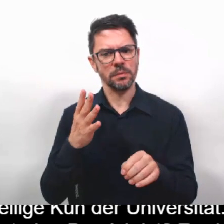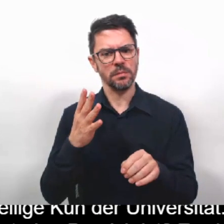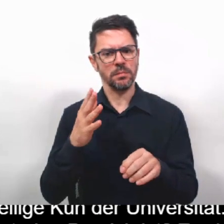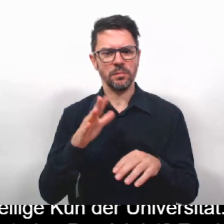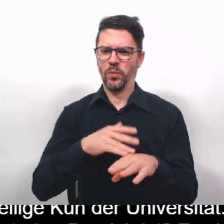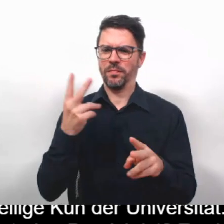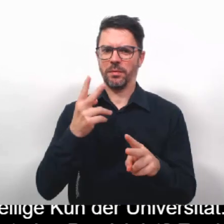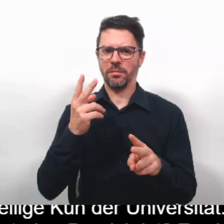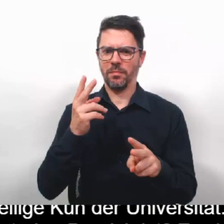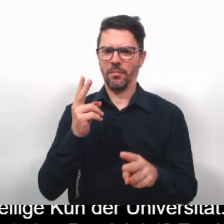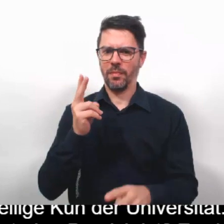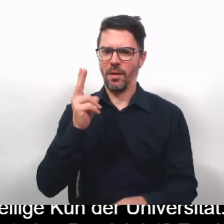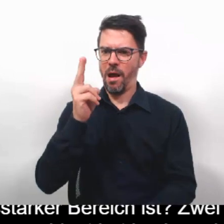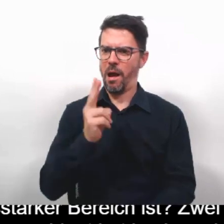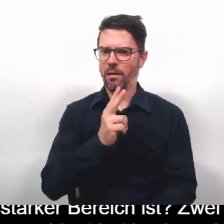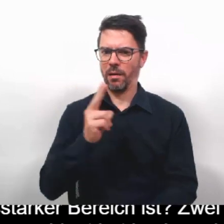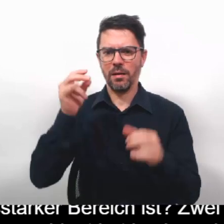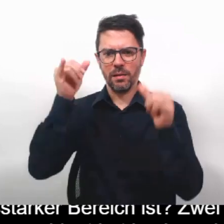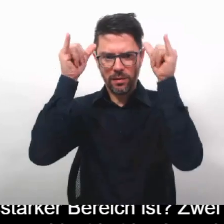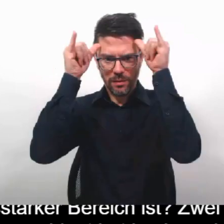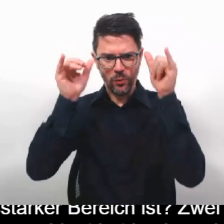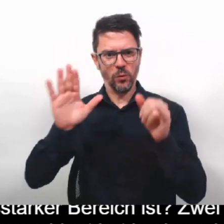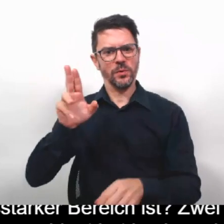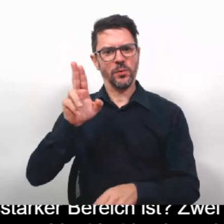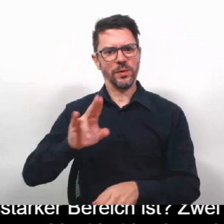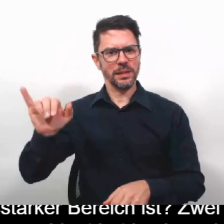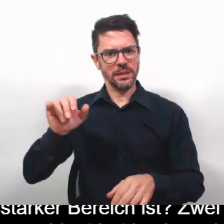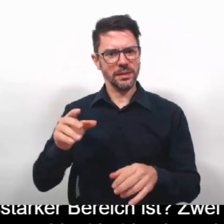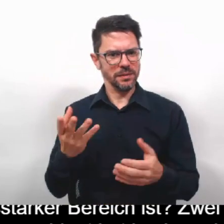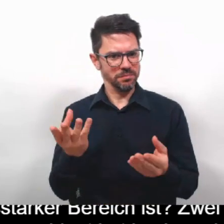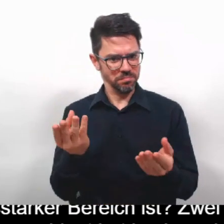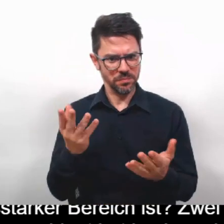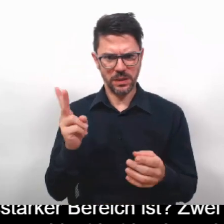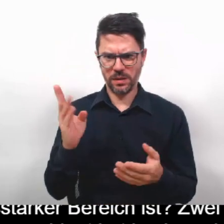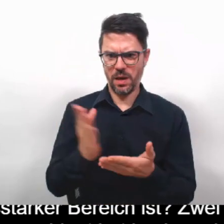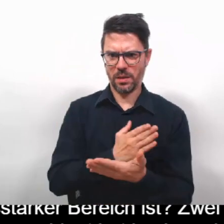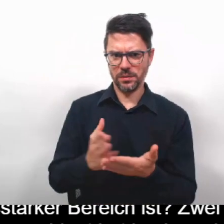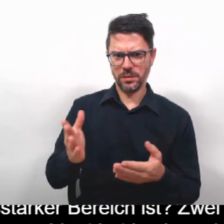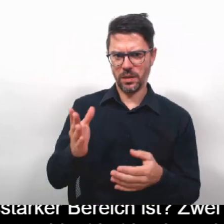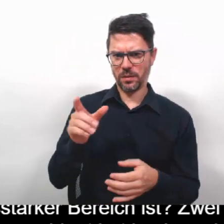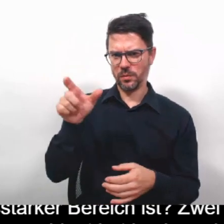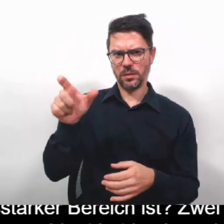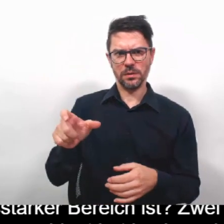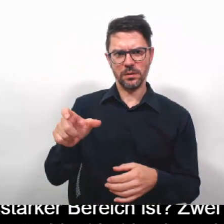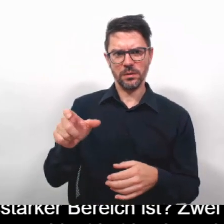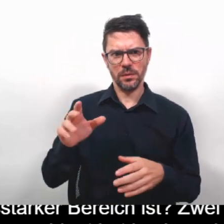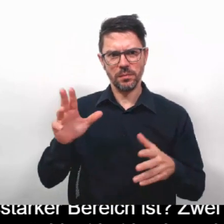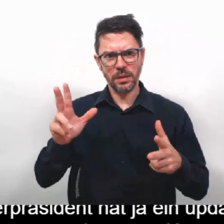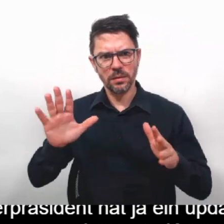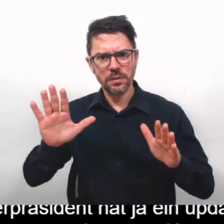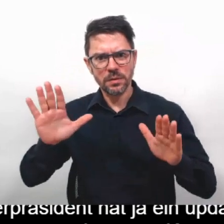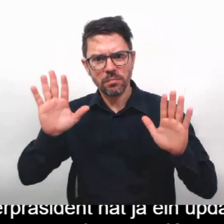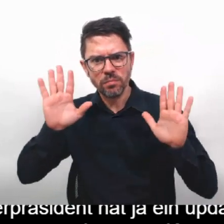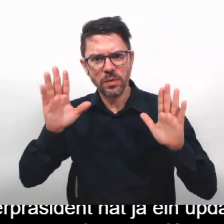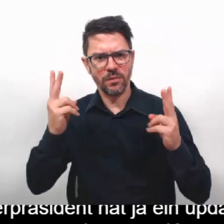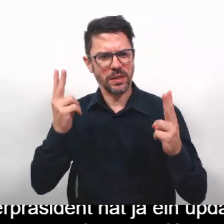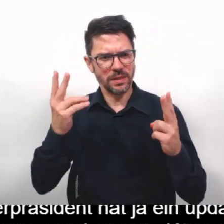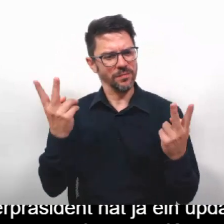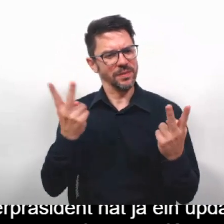zum Beispiel, sondern es geht vor allem darum, ob die Zahlen noch nachvollziehbar sind oder nicht. Oder ist in der Richtung